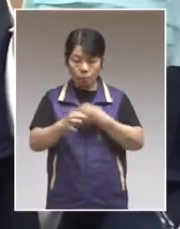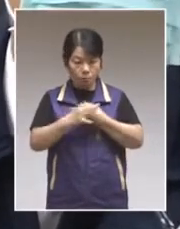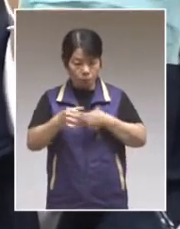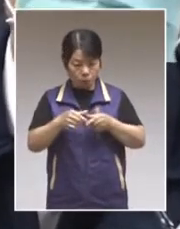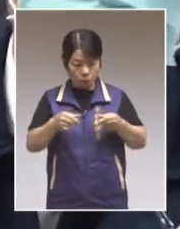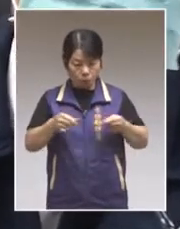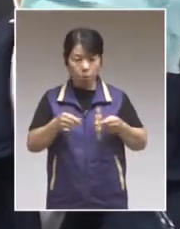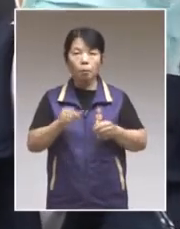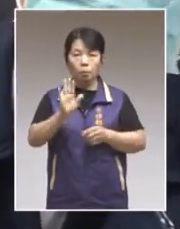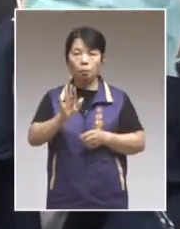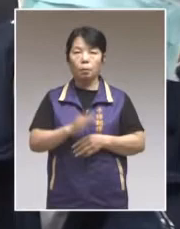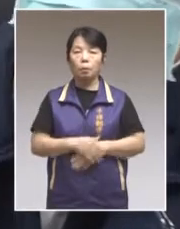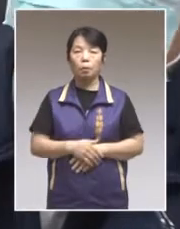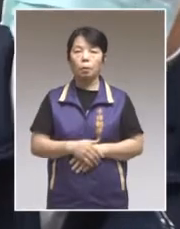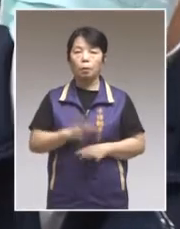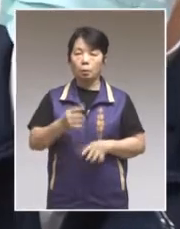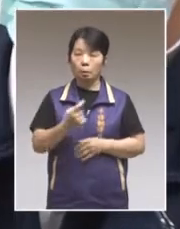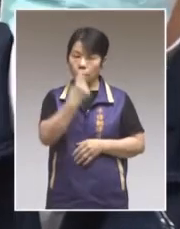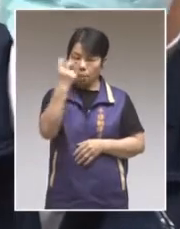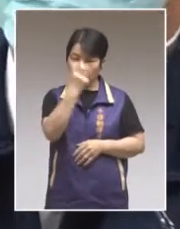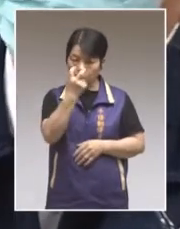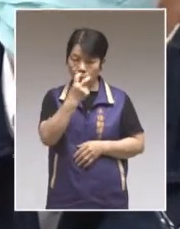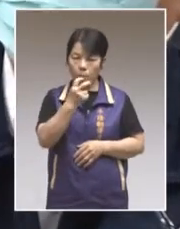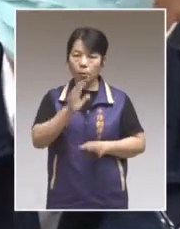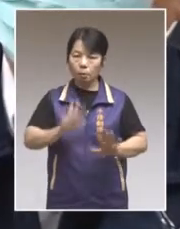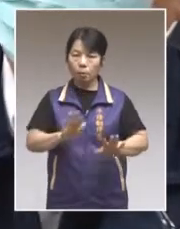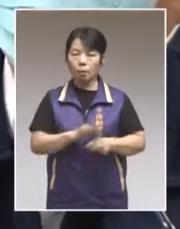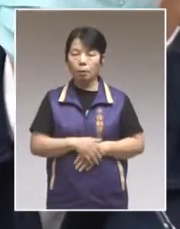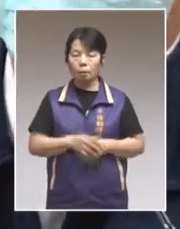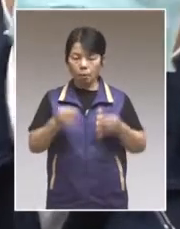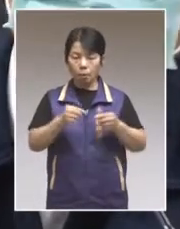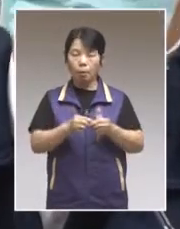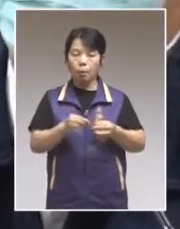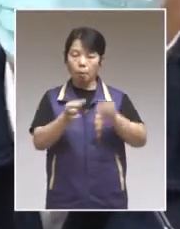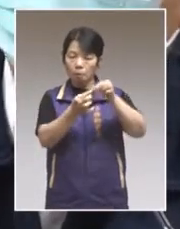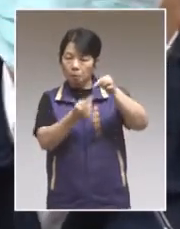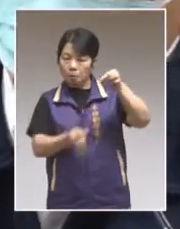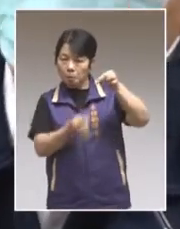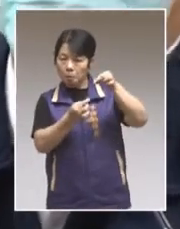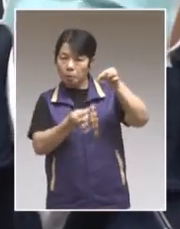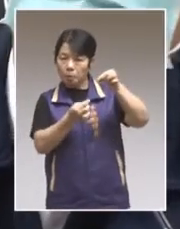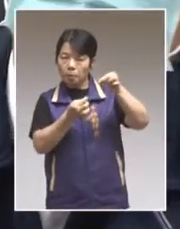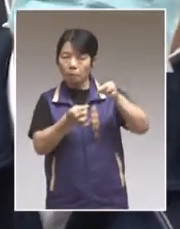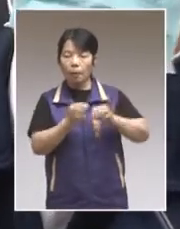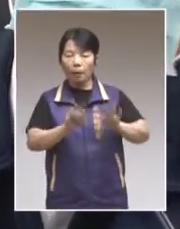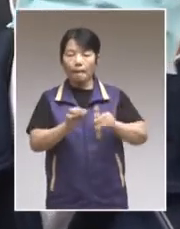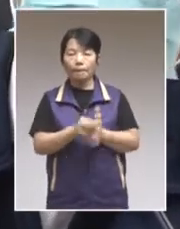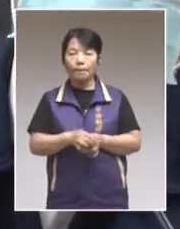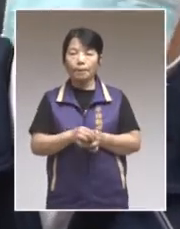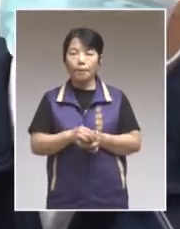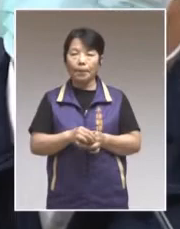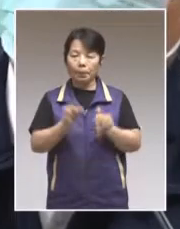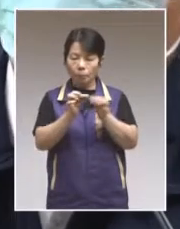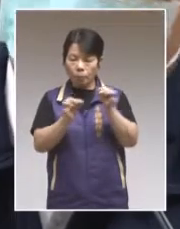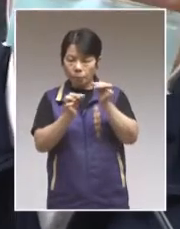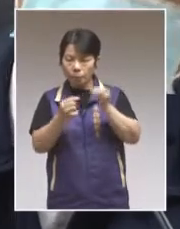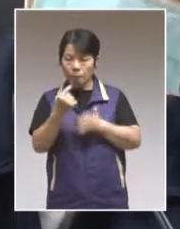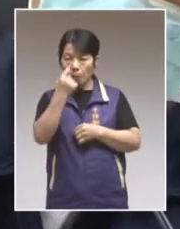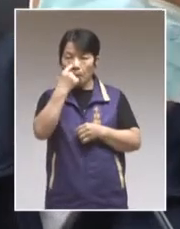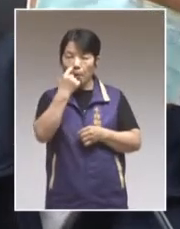醒，譬如说家用快筛试剂，它的棉棒，好，那筛检棒、筛检刷，它深入到鼻孔